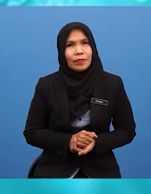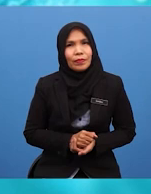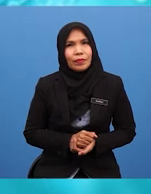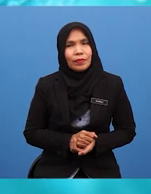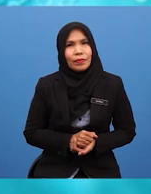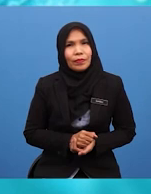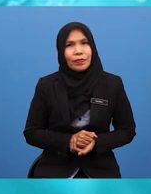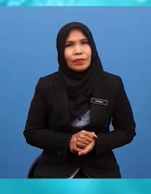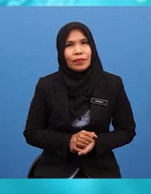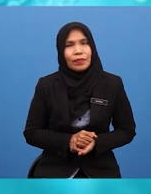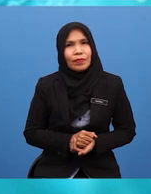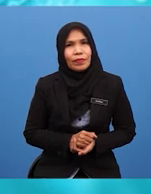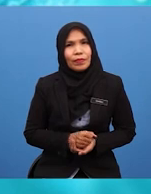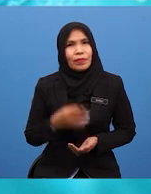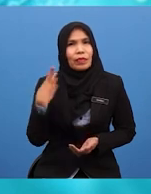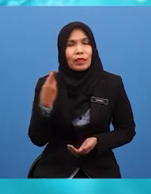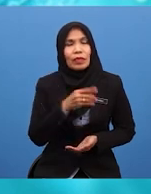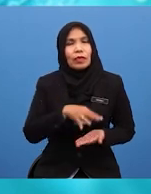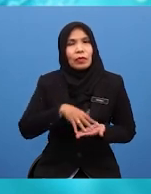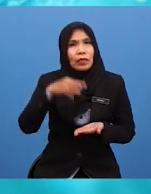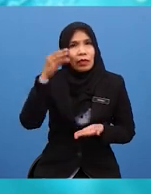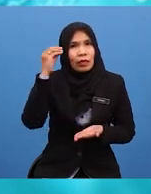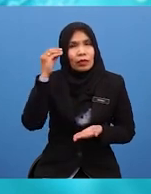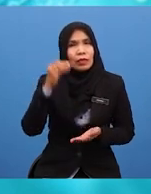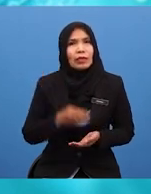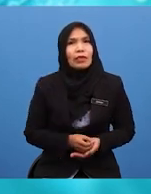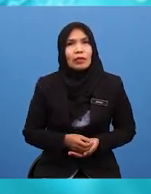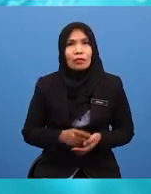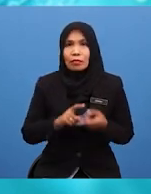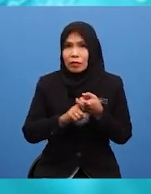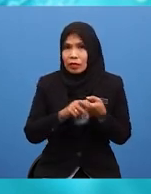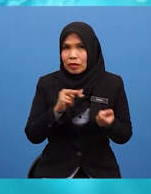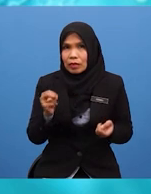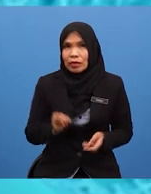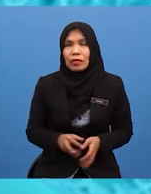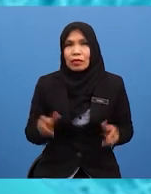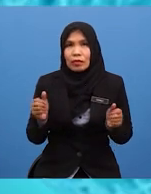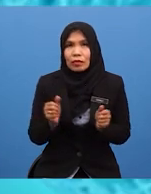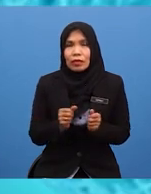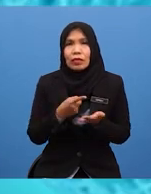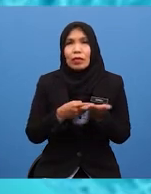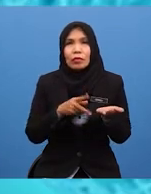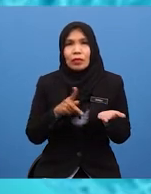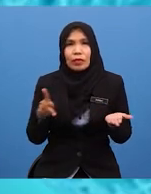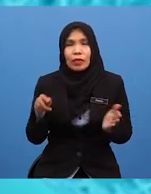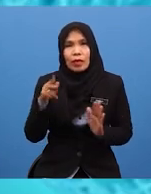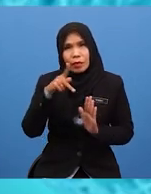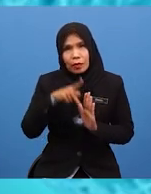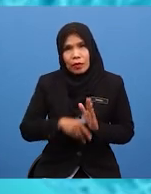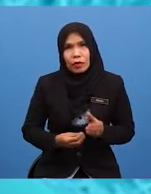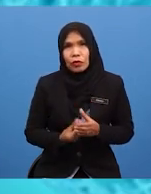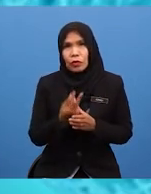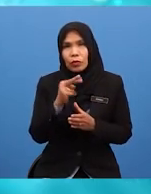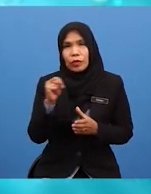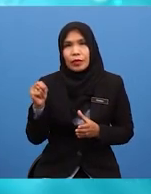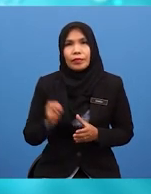Pada awal pembelajaran, kita belajar berkaitan dengan apakah